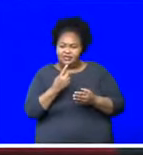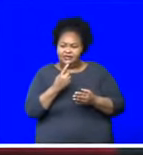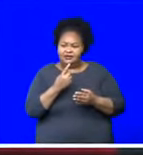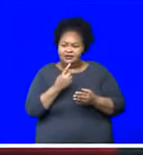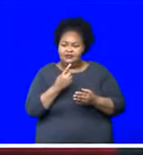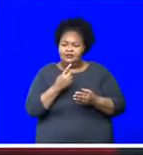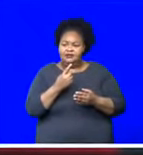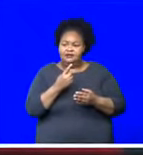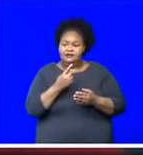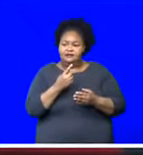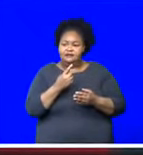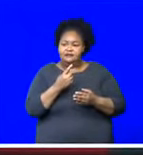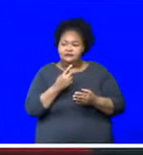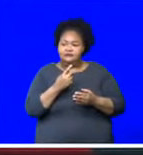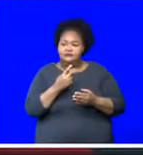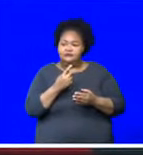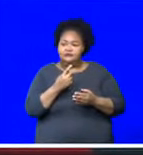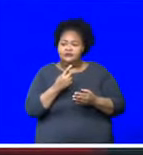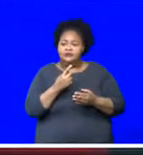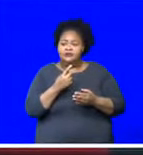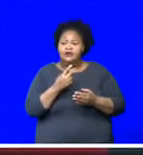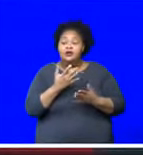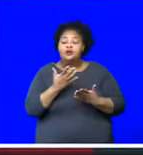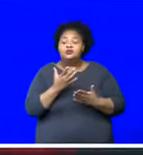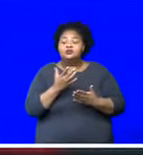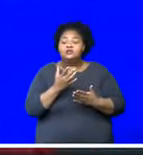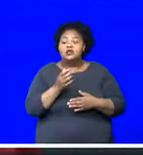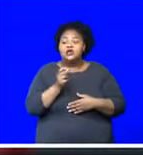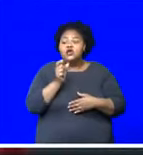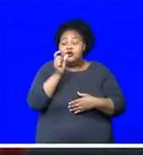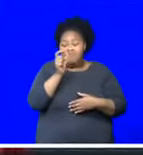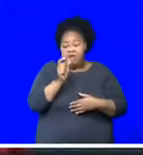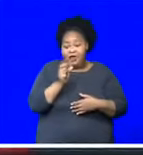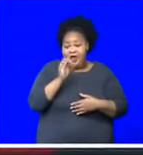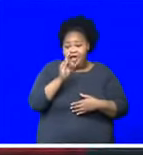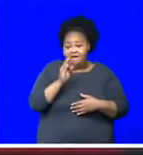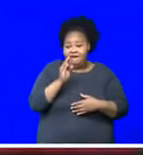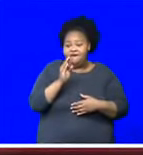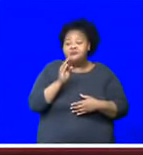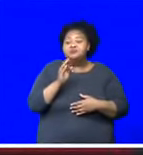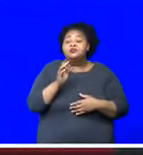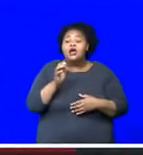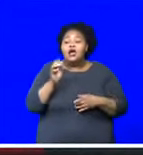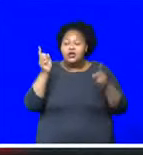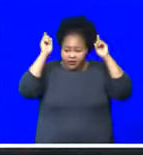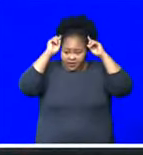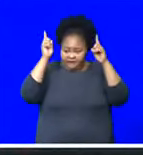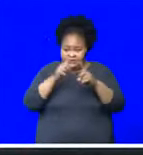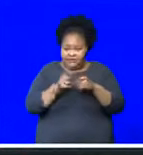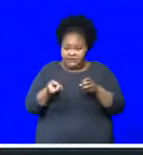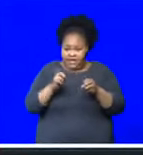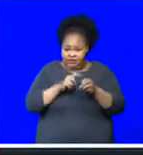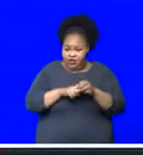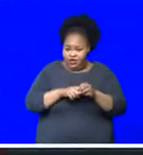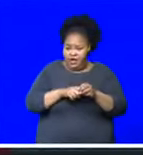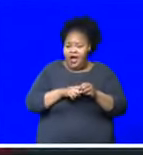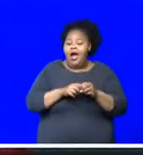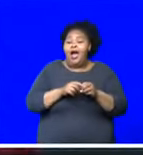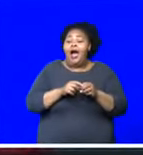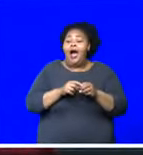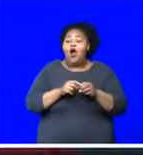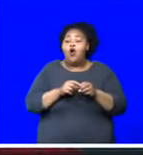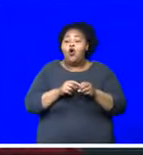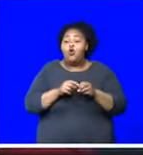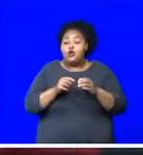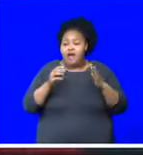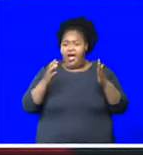sakhe nje atawukonzana naso azawuqetha ikhosi yakhe. Bakhala ngekuthi lapha kababona